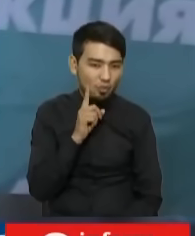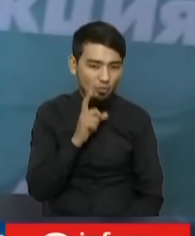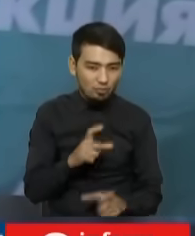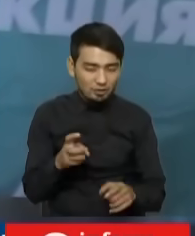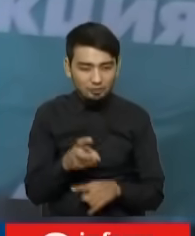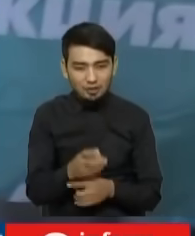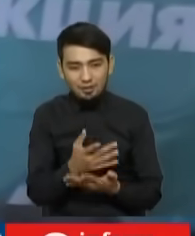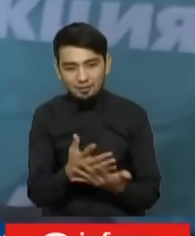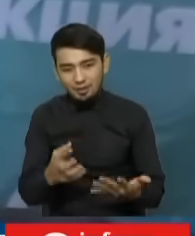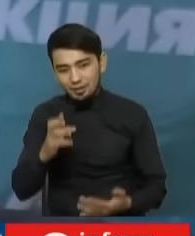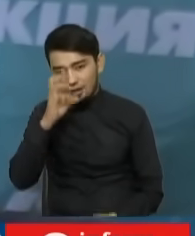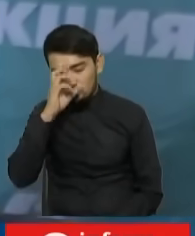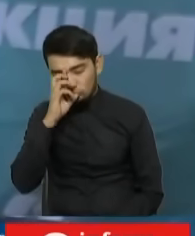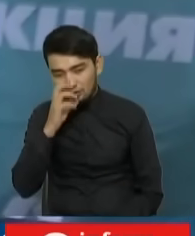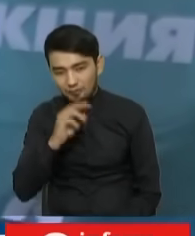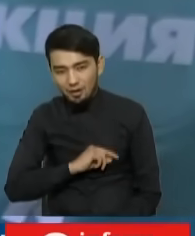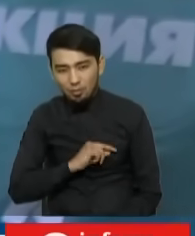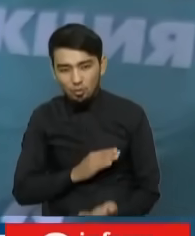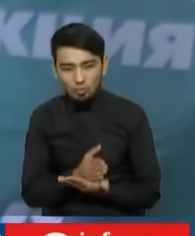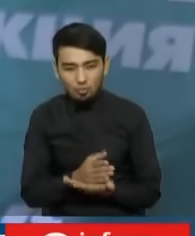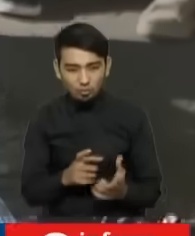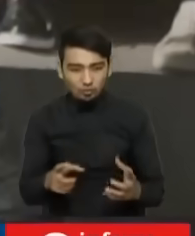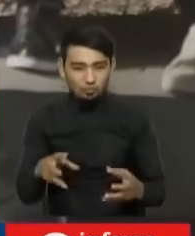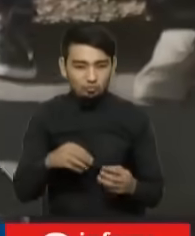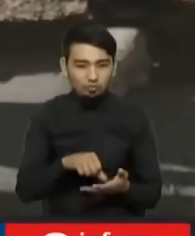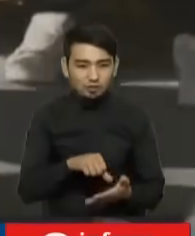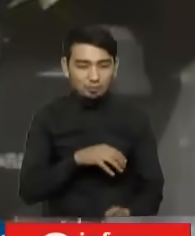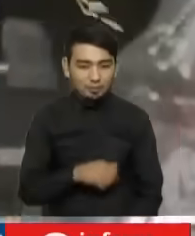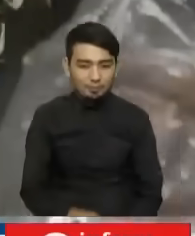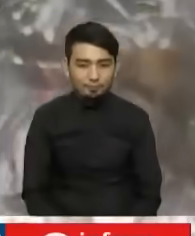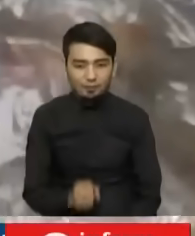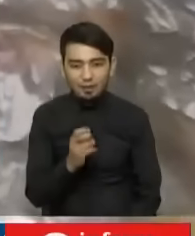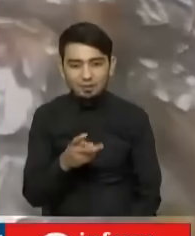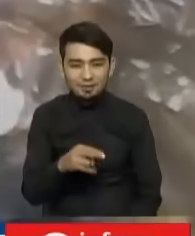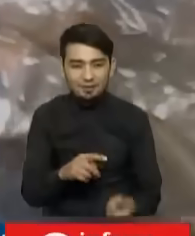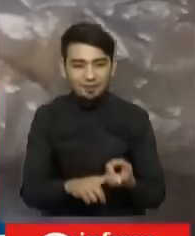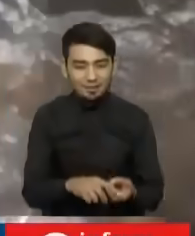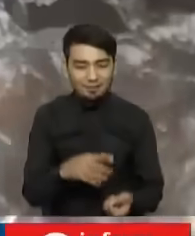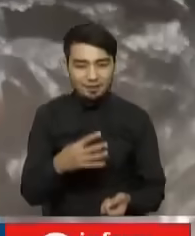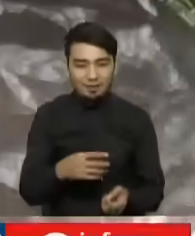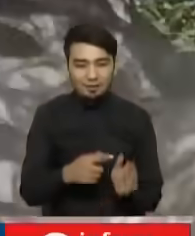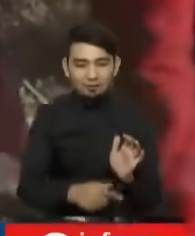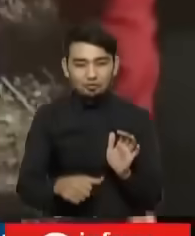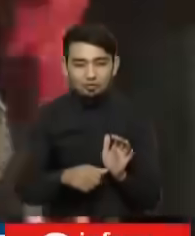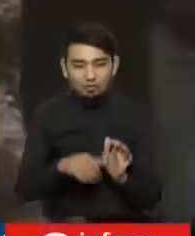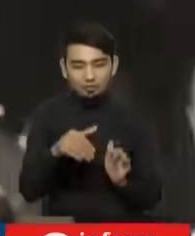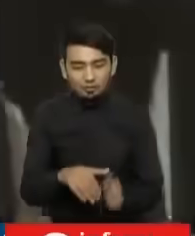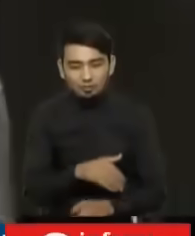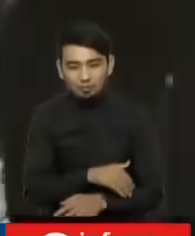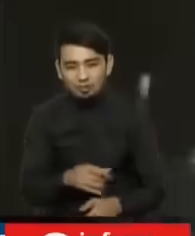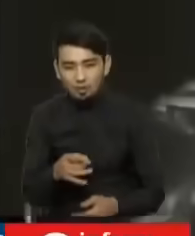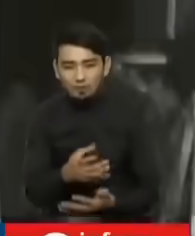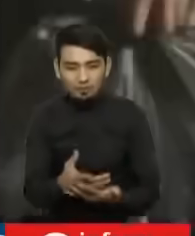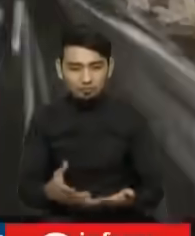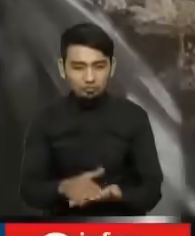жаңағы түрлі мемлекеттік мекеме қызметкерлері қатысқан болатын. Акция аясында өңірде 76 мыңнан астам аула тазартылып, көпқабатты